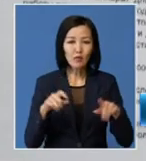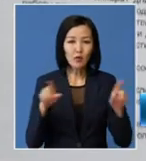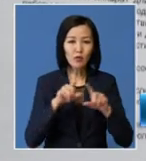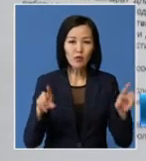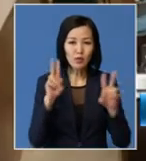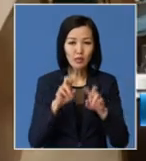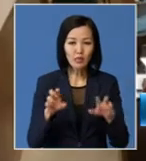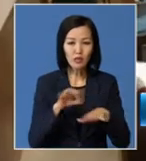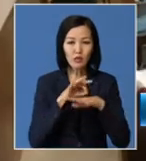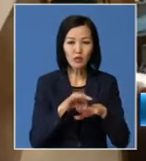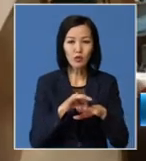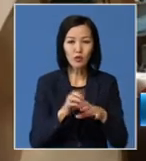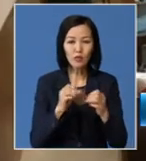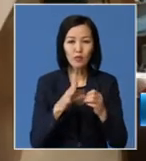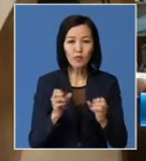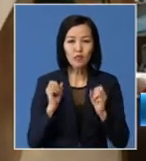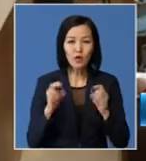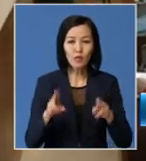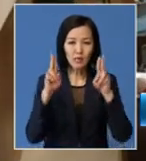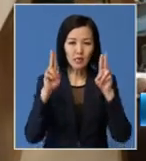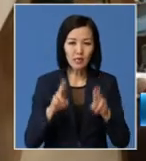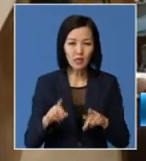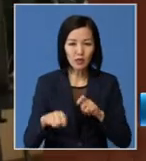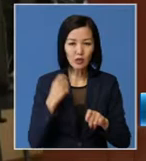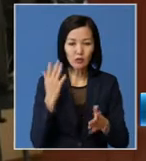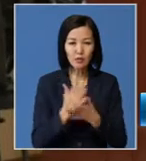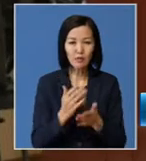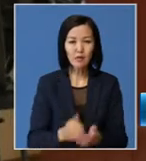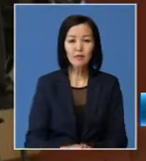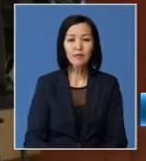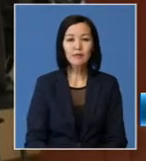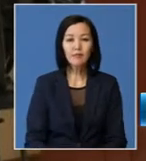Нәтижесінде 15 мыңнан астамында қауіпсіздік ережесі бұзылғаны анықталған.